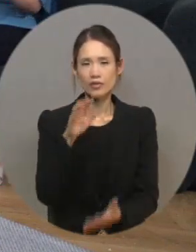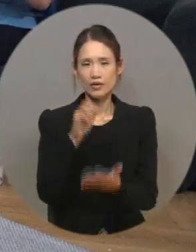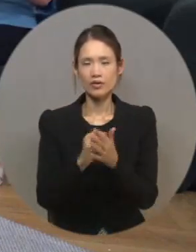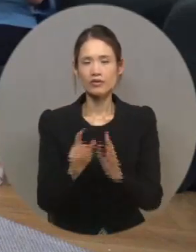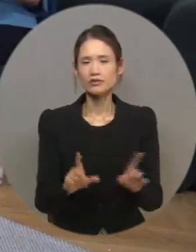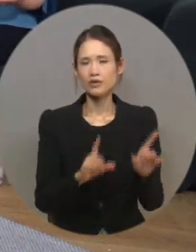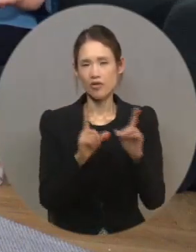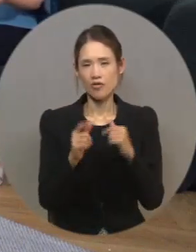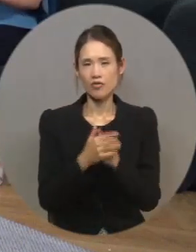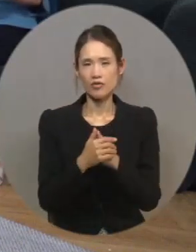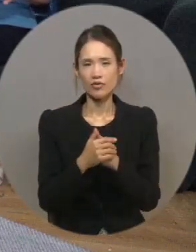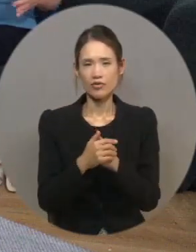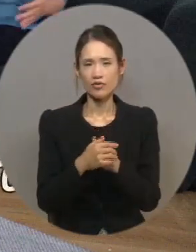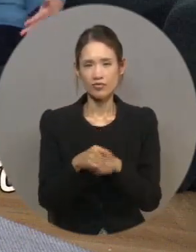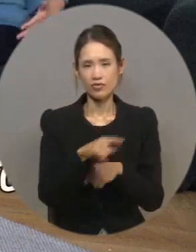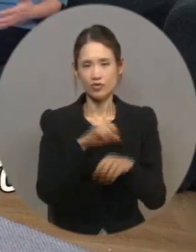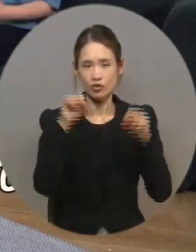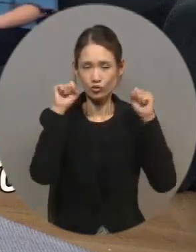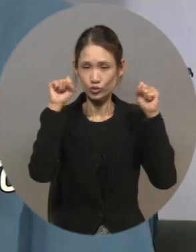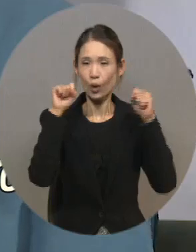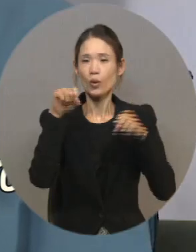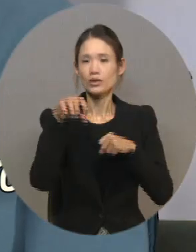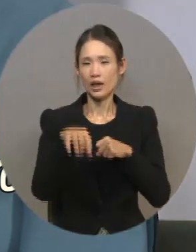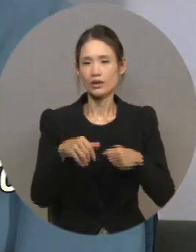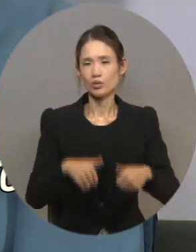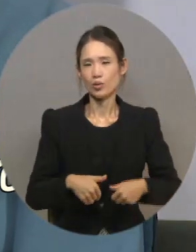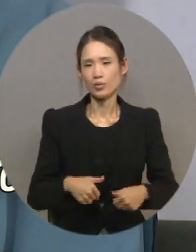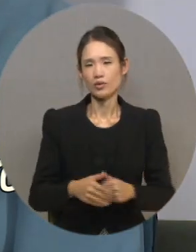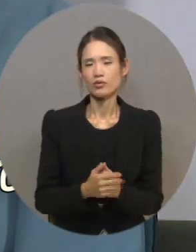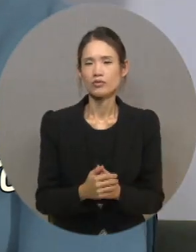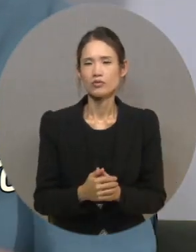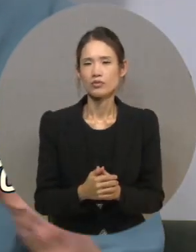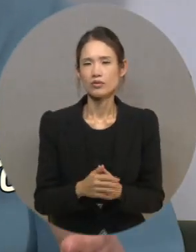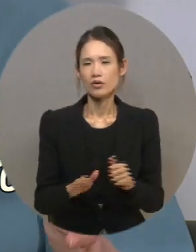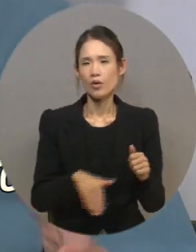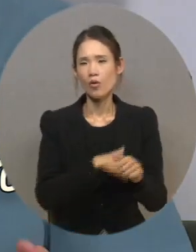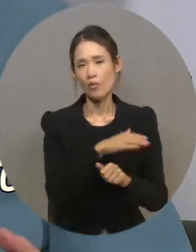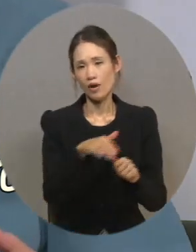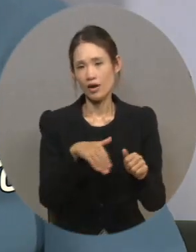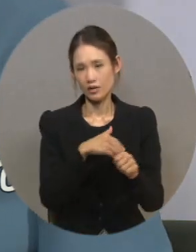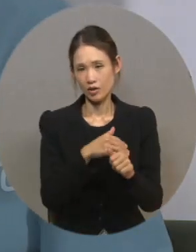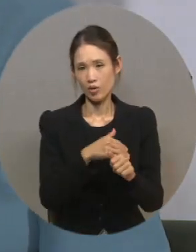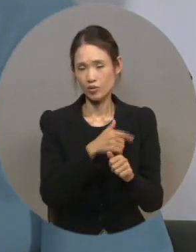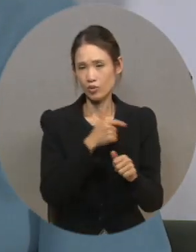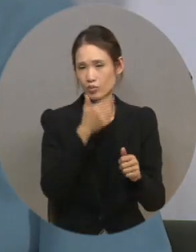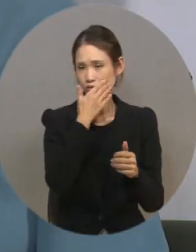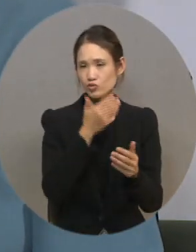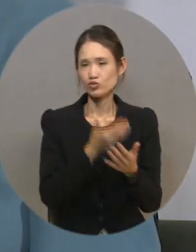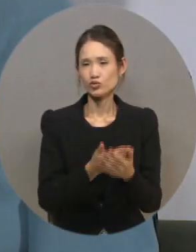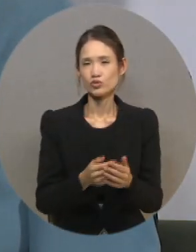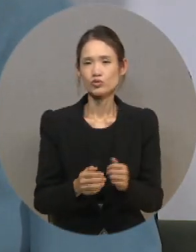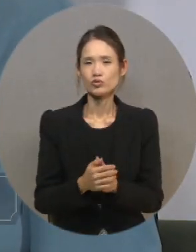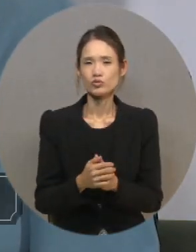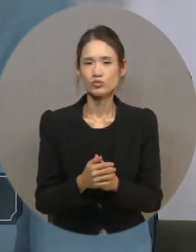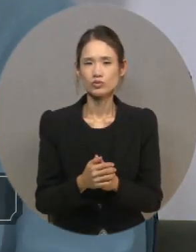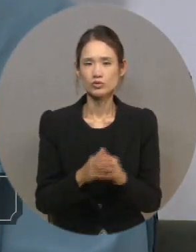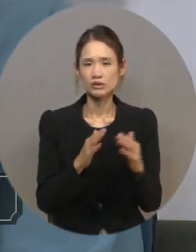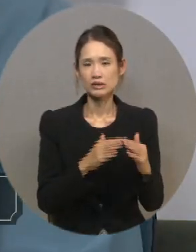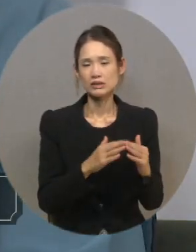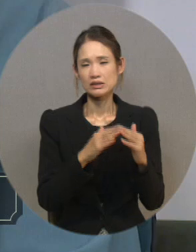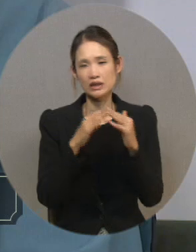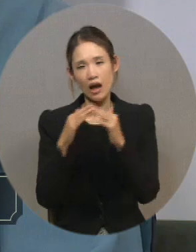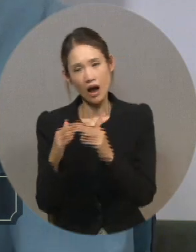되고, 그게 아이들한테 좀 운동장도 있고 이런 그 환경이 되게 중요한데, 저희가 이제 이사를